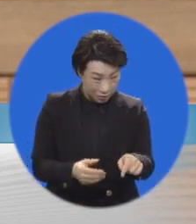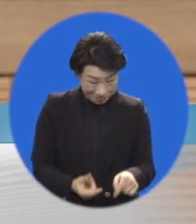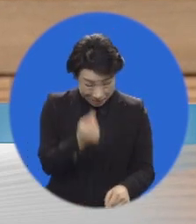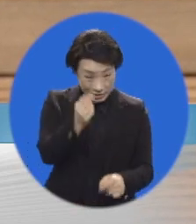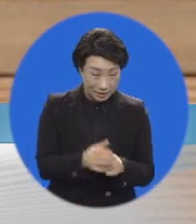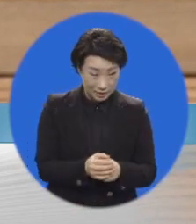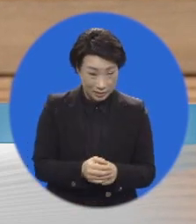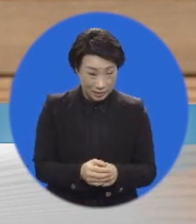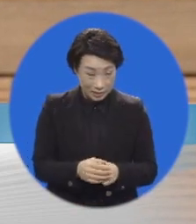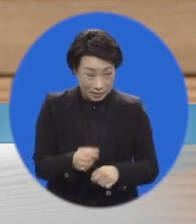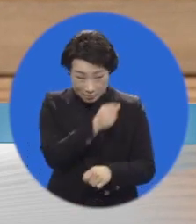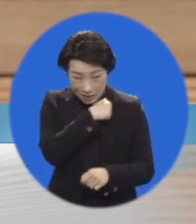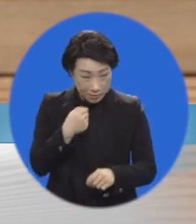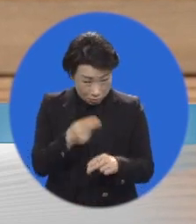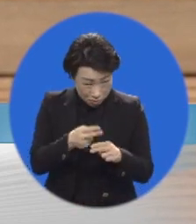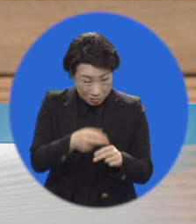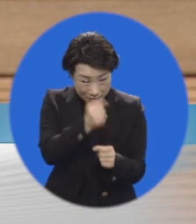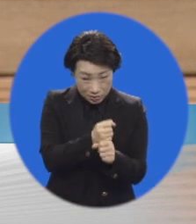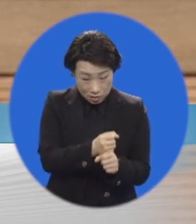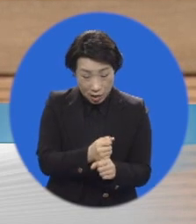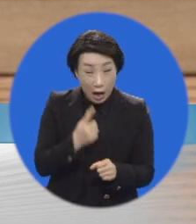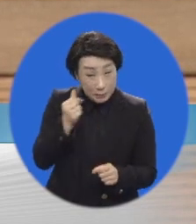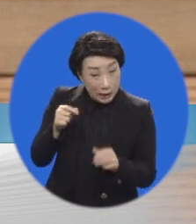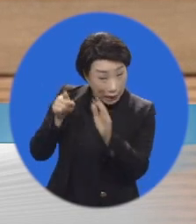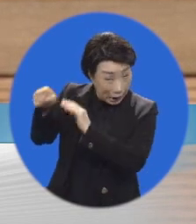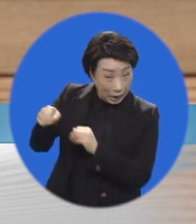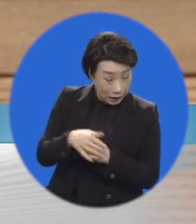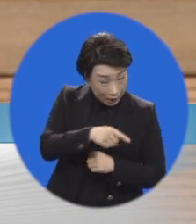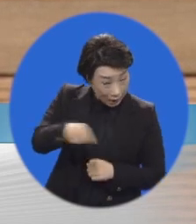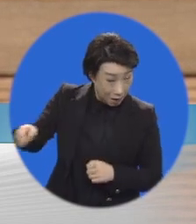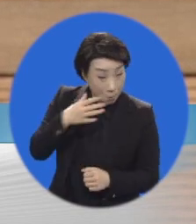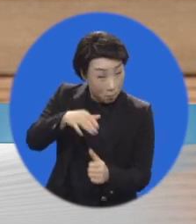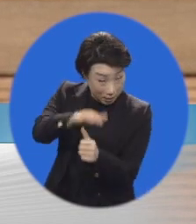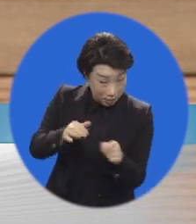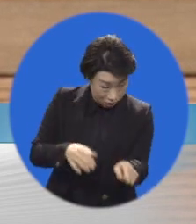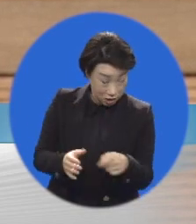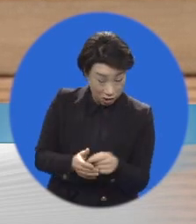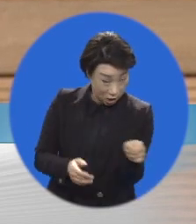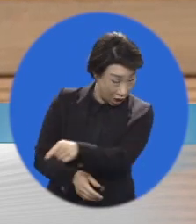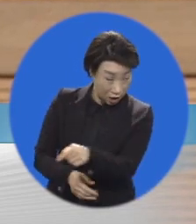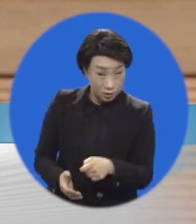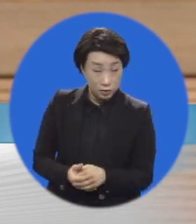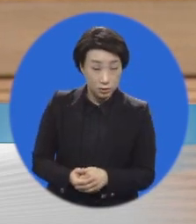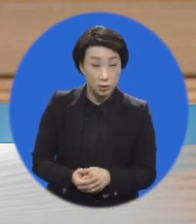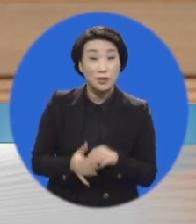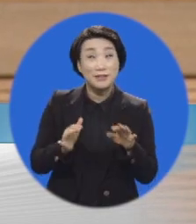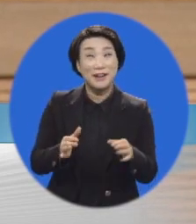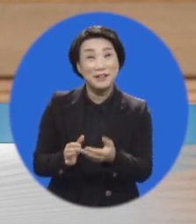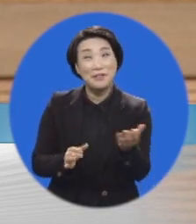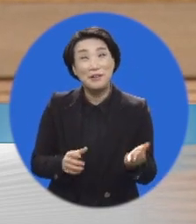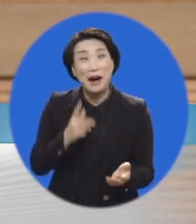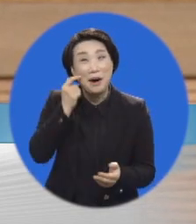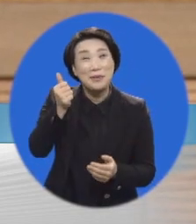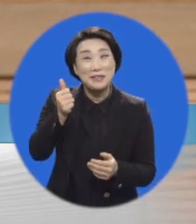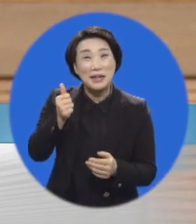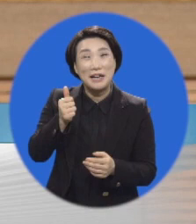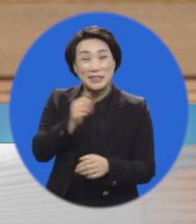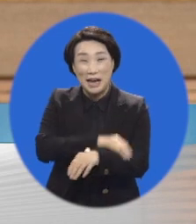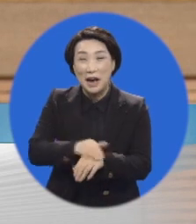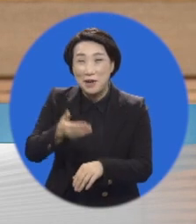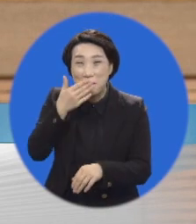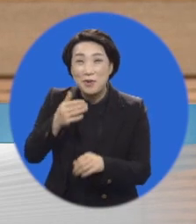빨리 별미 만들어가지고 들어가서 아버지한테 축복받아야지. 그래도 아버지가 제일 잘 잡 수 있는 것을 아는